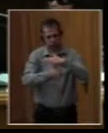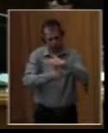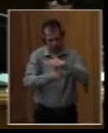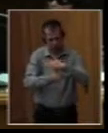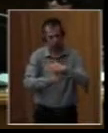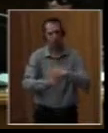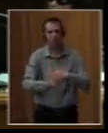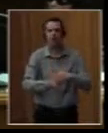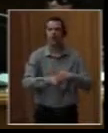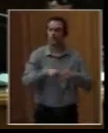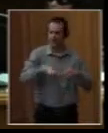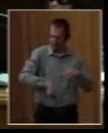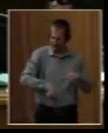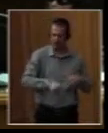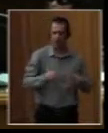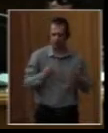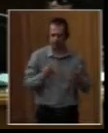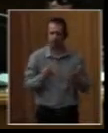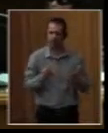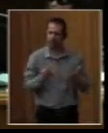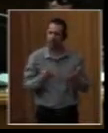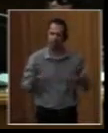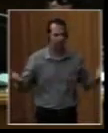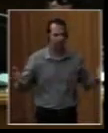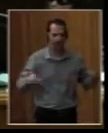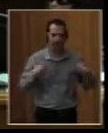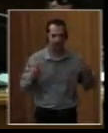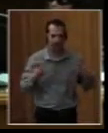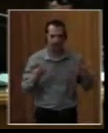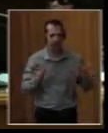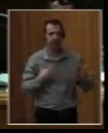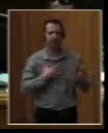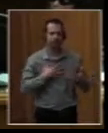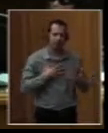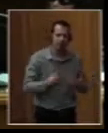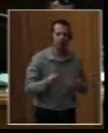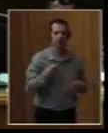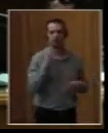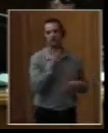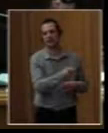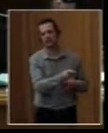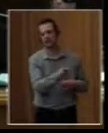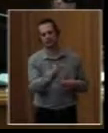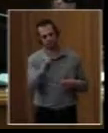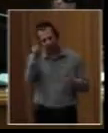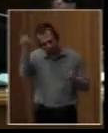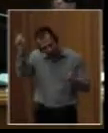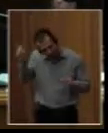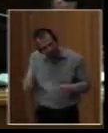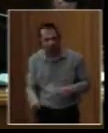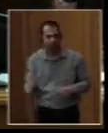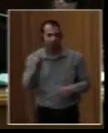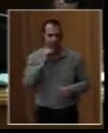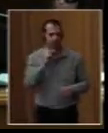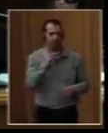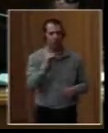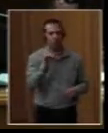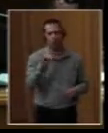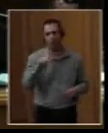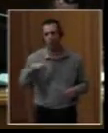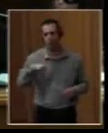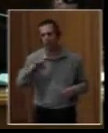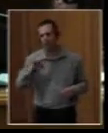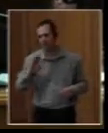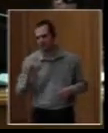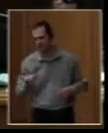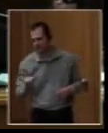αγκάλιασαν με ενθουσιασμό και με μεγάλη εμπιστοσύνη την Κωνσταντίνα Κούνεβα.